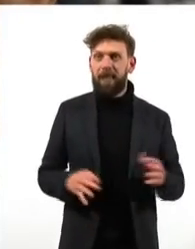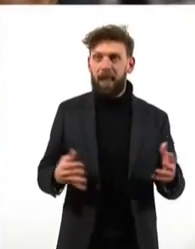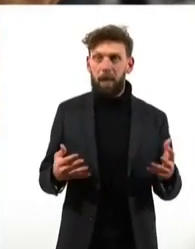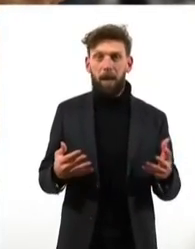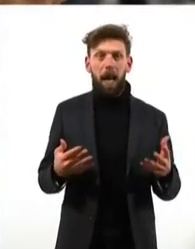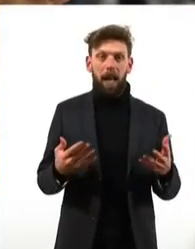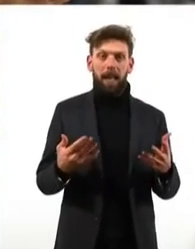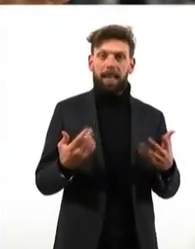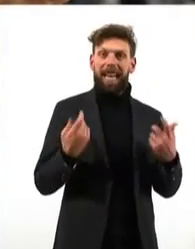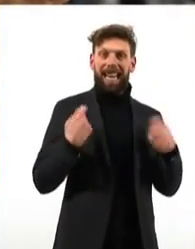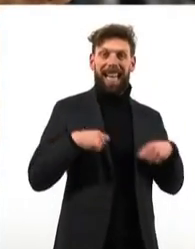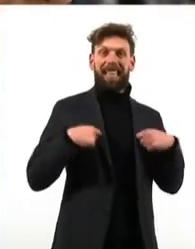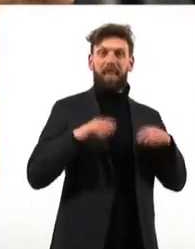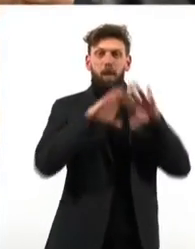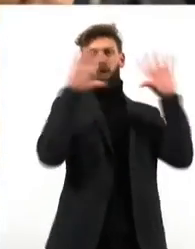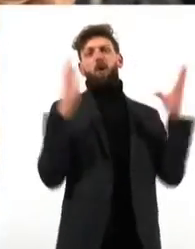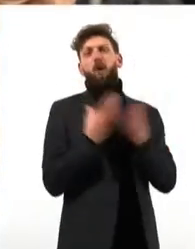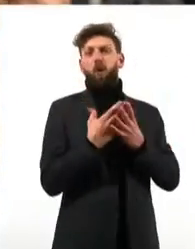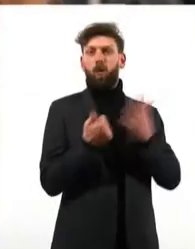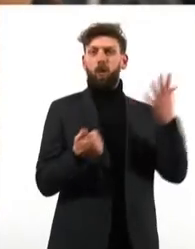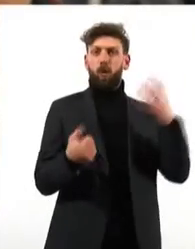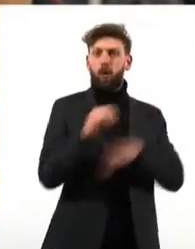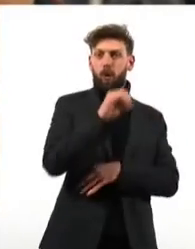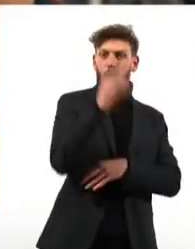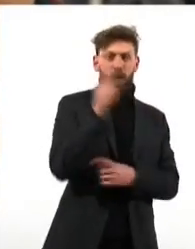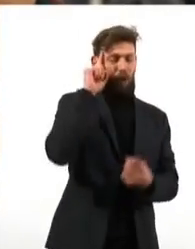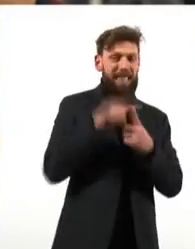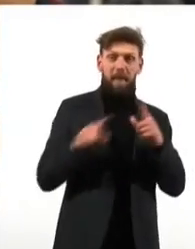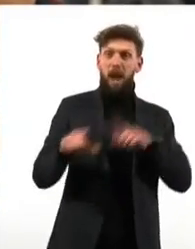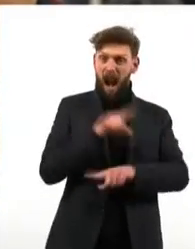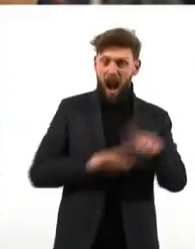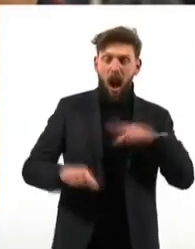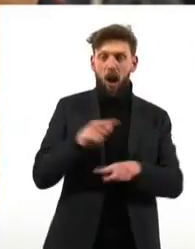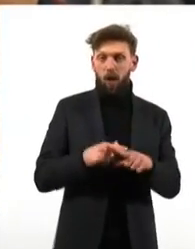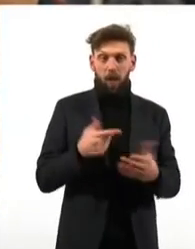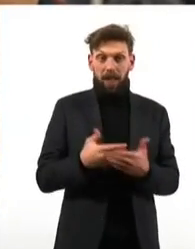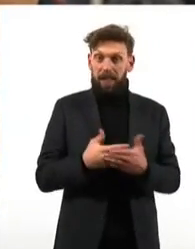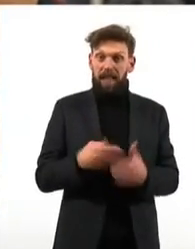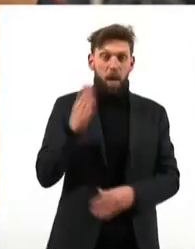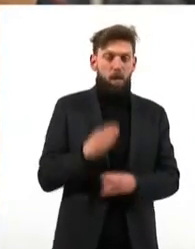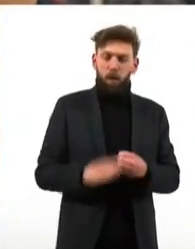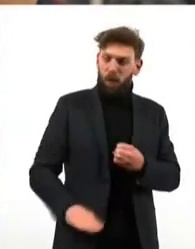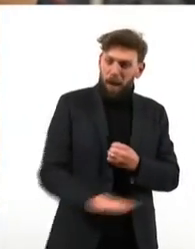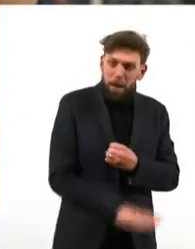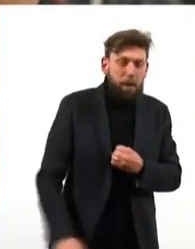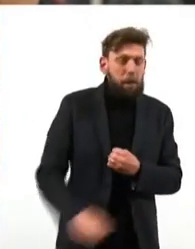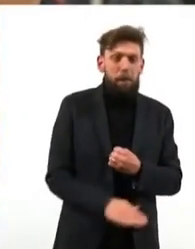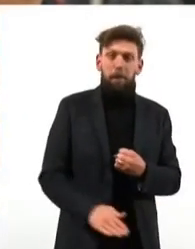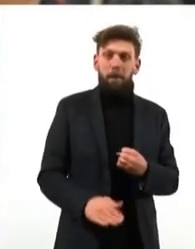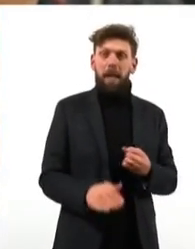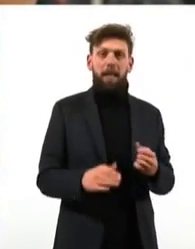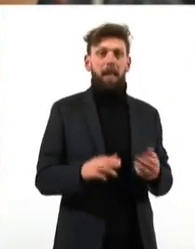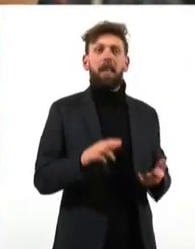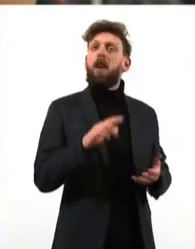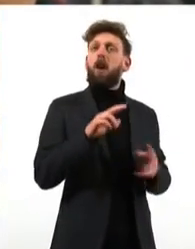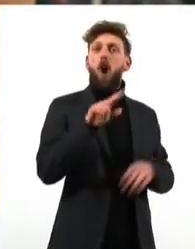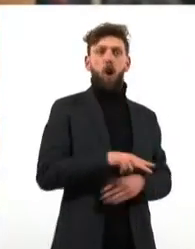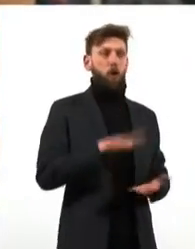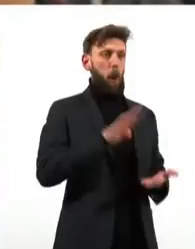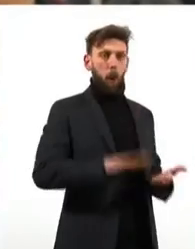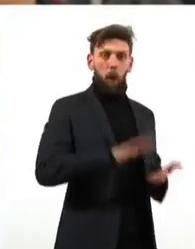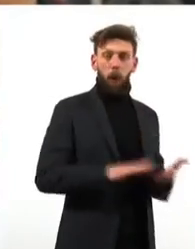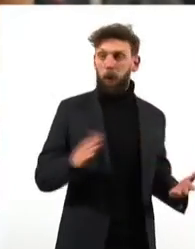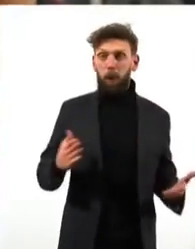de la dépense. Donc c'est vraiment un besoin primaire et fondamental. Sans logement, on n'est rien. On ne travaille pas, on ne s'insère